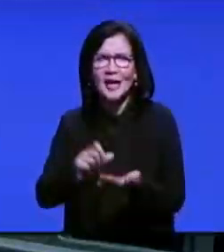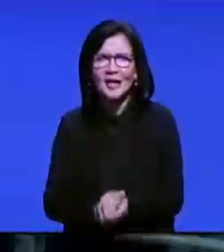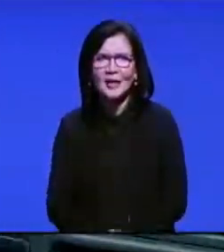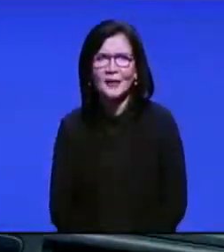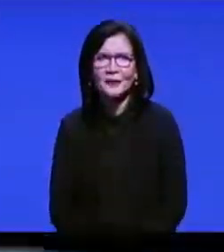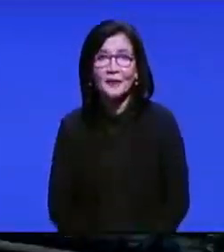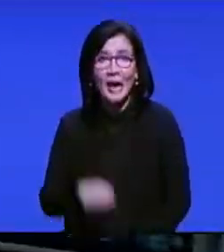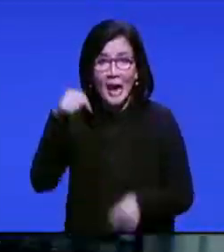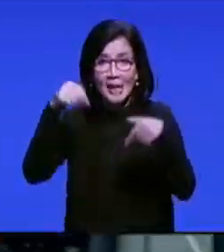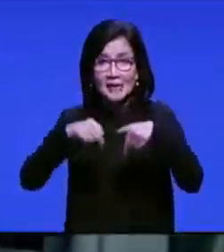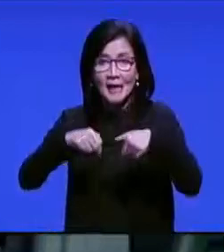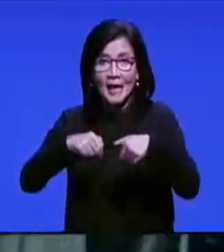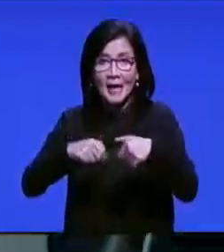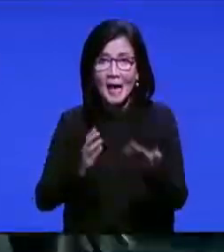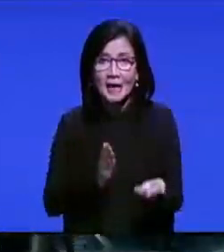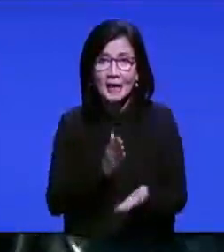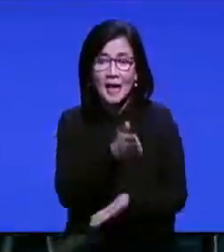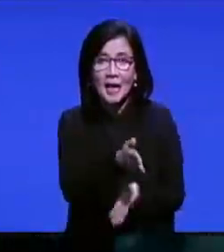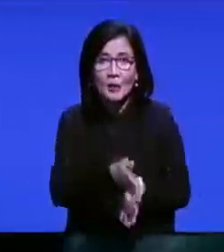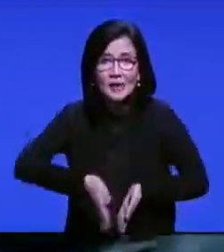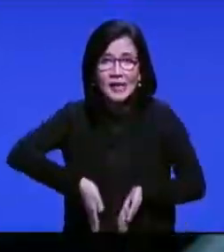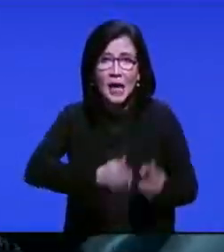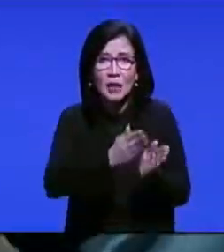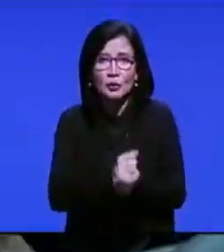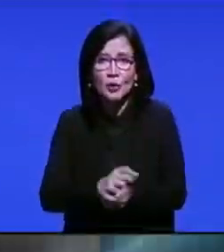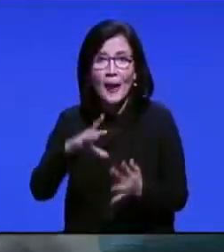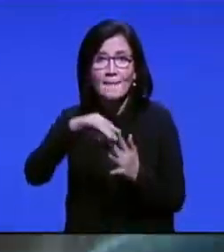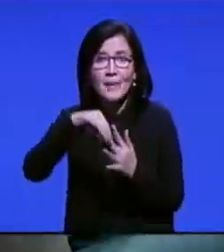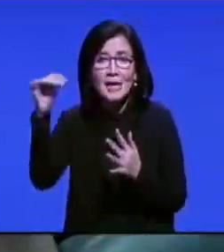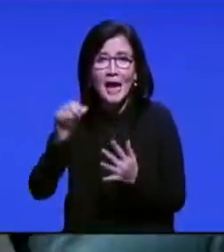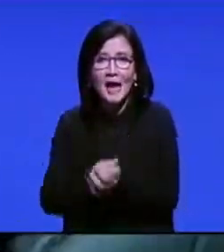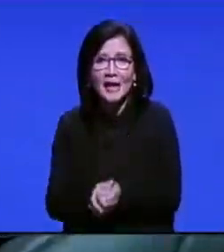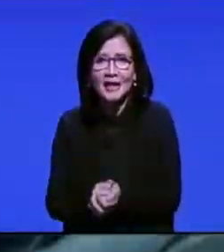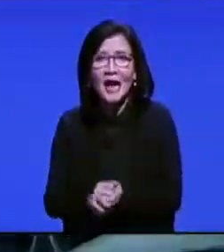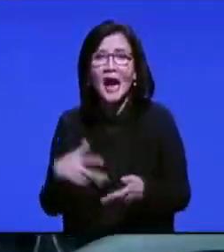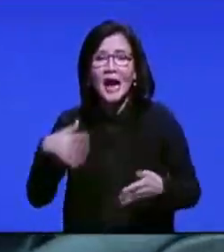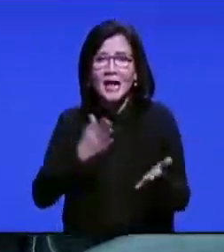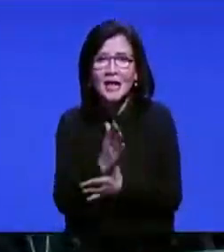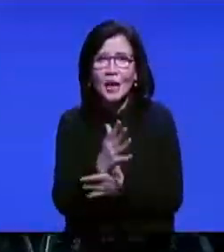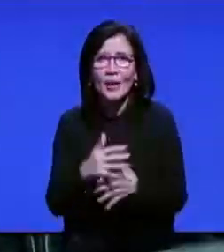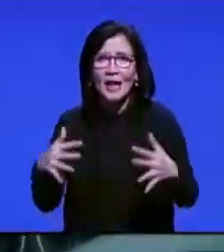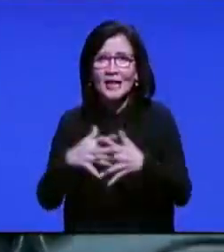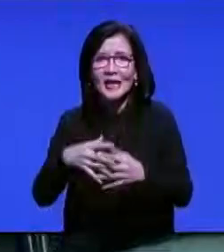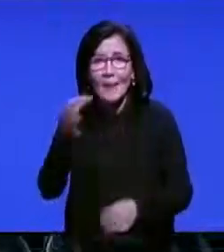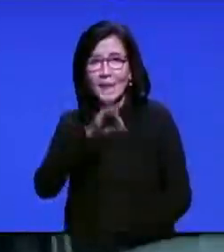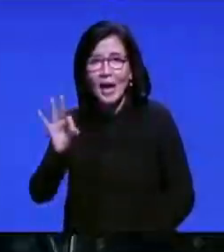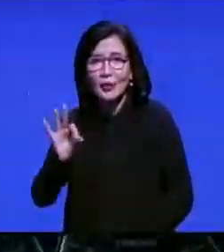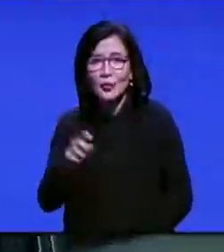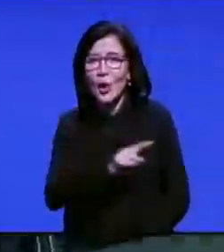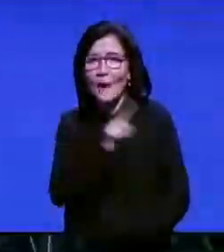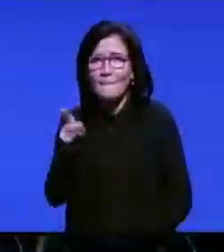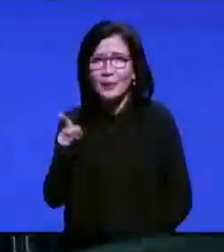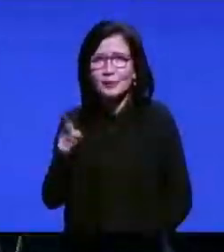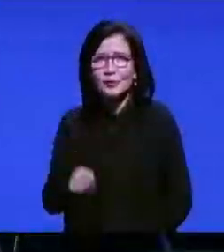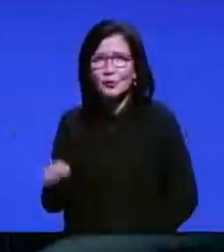Nah, jadi sekarang kita melewati jalur alternatif via Tanah Baru menuju Pancoran nih. Ternyata